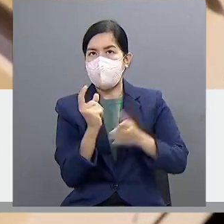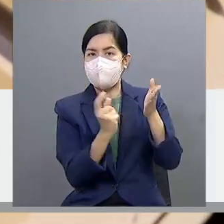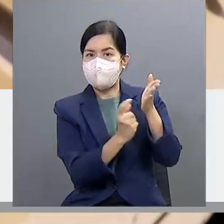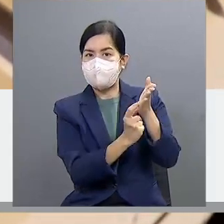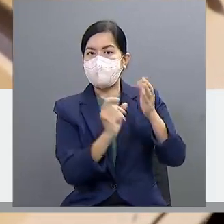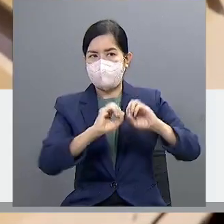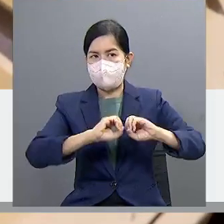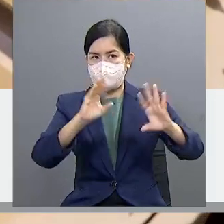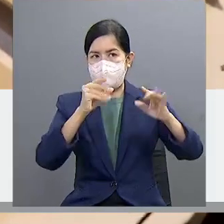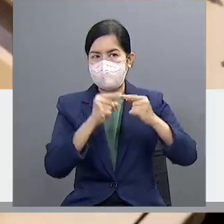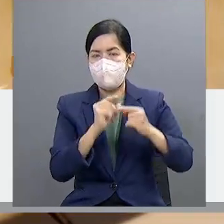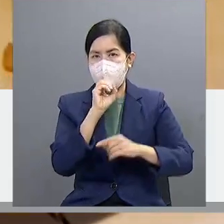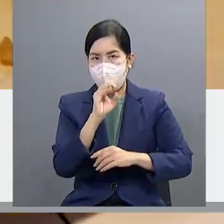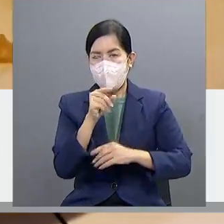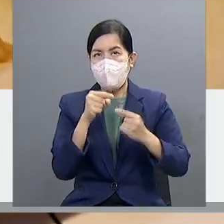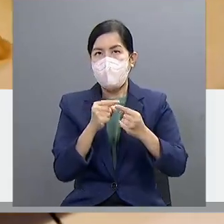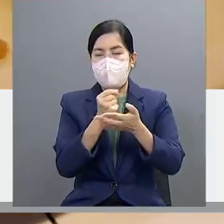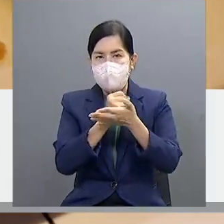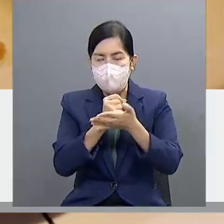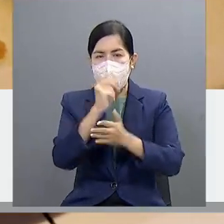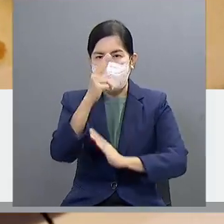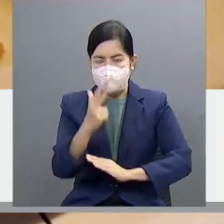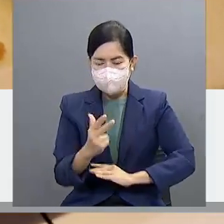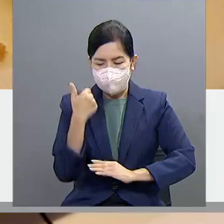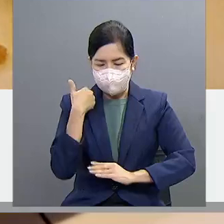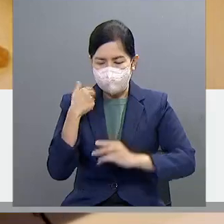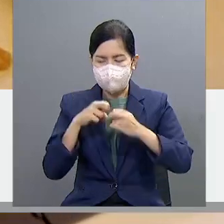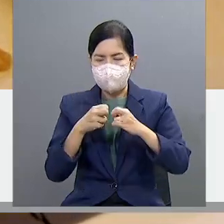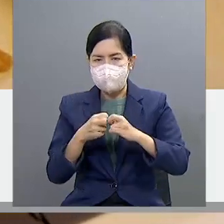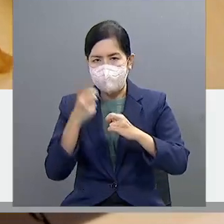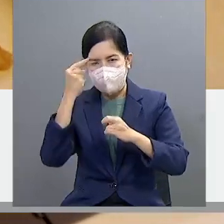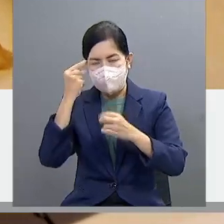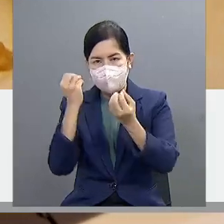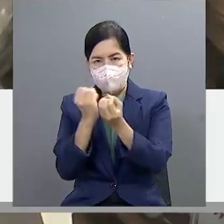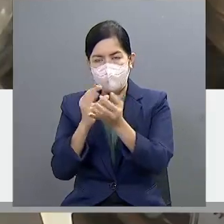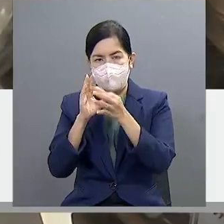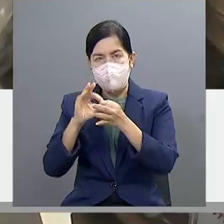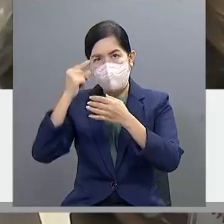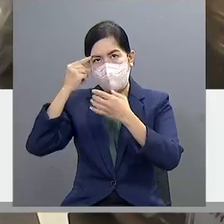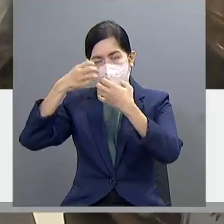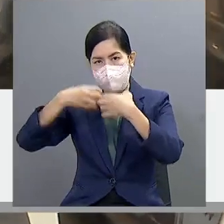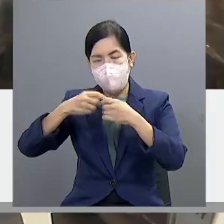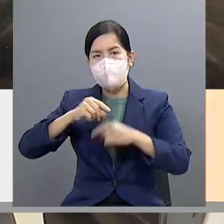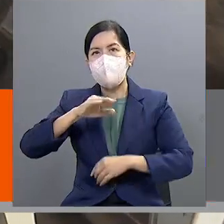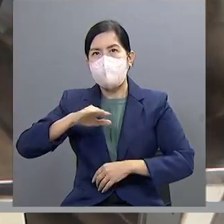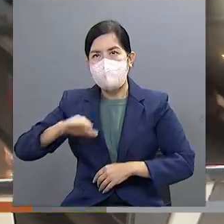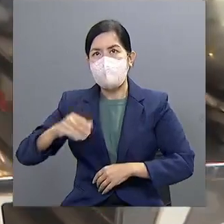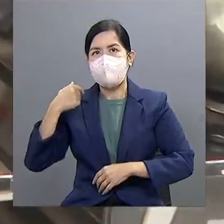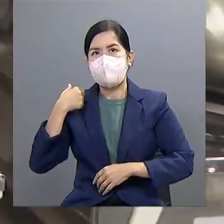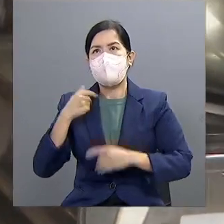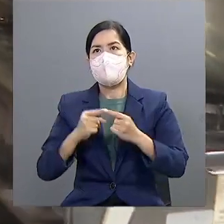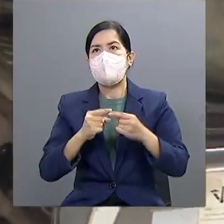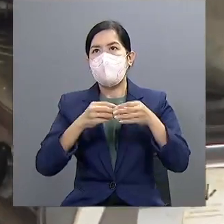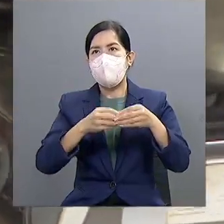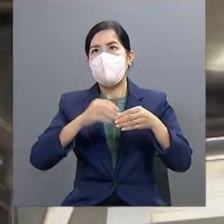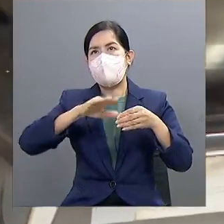ากัญชามีผลทำลายสมองเด็กงดจำหน่ายให้เด็กและเยาวชนที่มีอายุต่ำกว่า20ปีหญิงตั้งครร